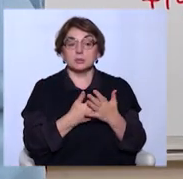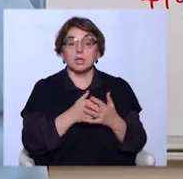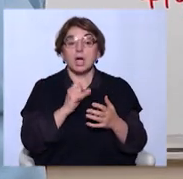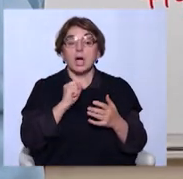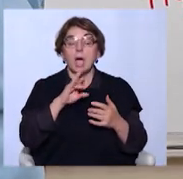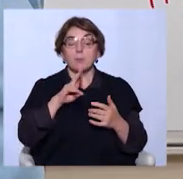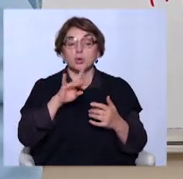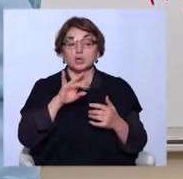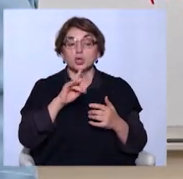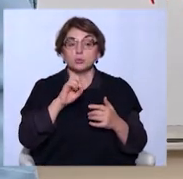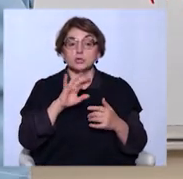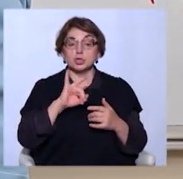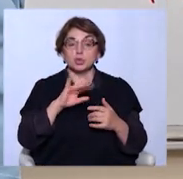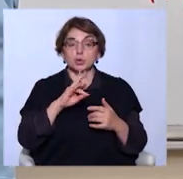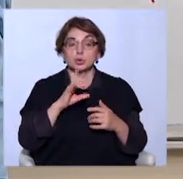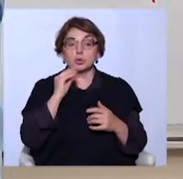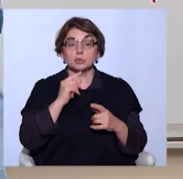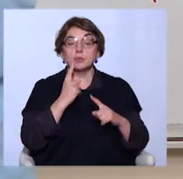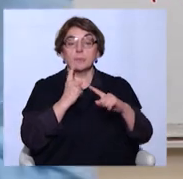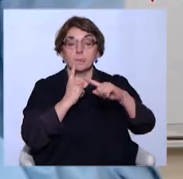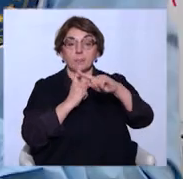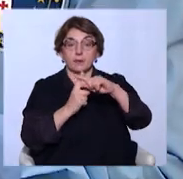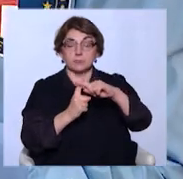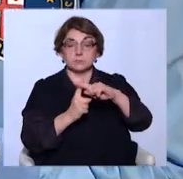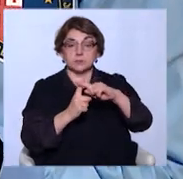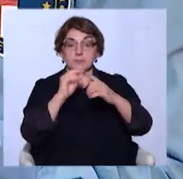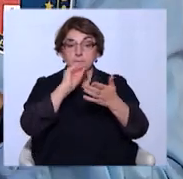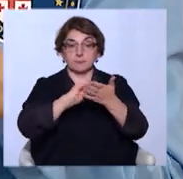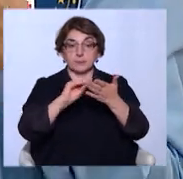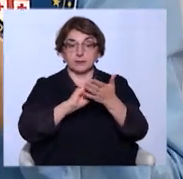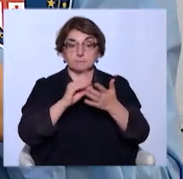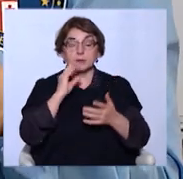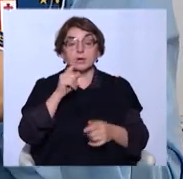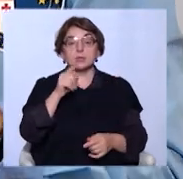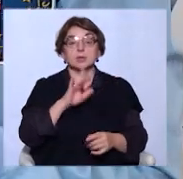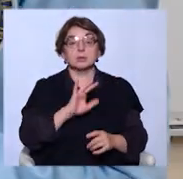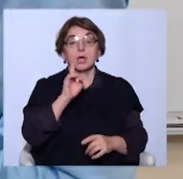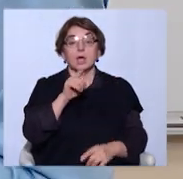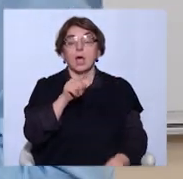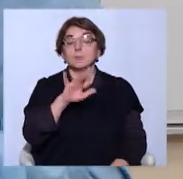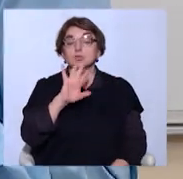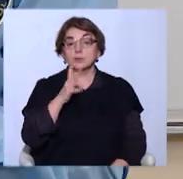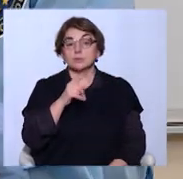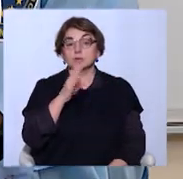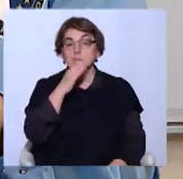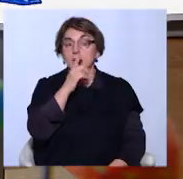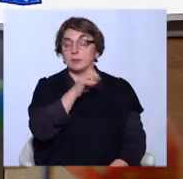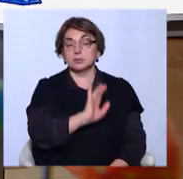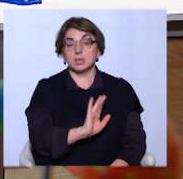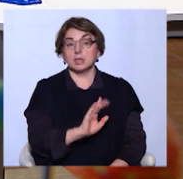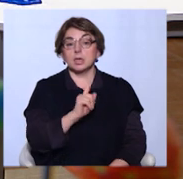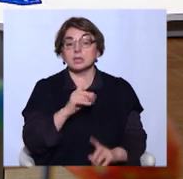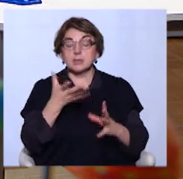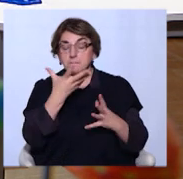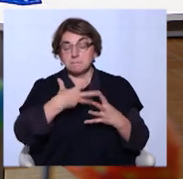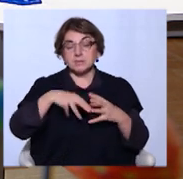დავწეროთ ამონიუმის იონი. როდესაც იონს მუხტი აწერია, არ გეგონოთ, რომ ეს არის ამ შემთხვევაში თქვა წყალბადის მუხტი.